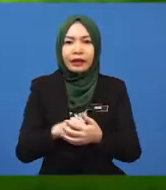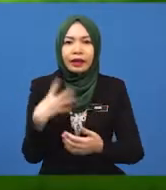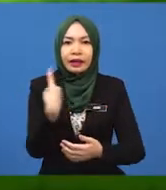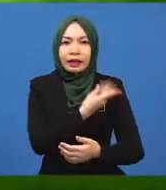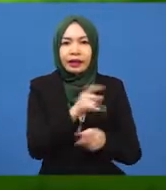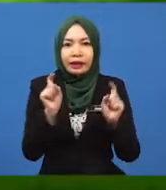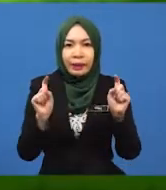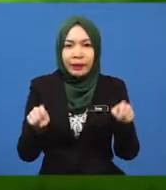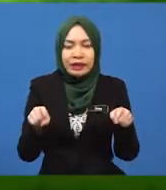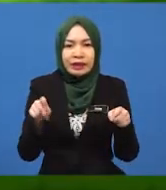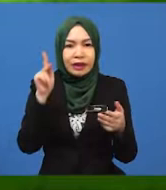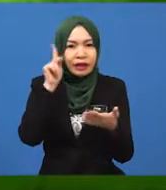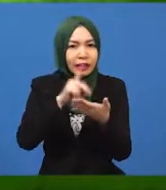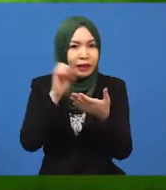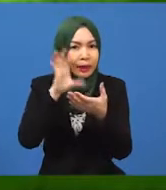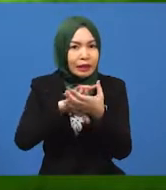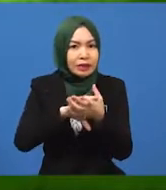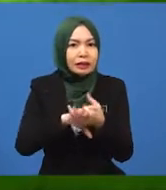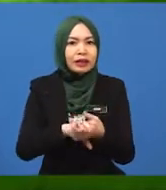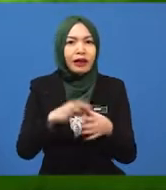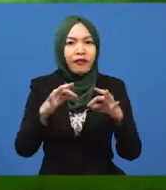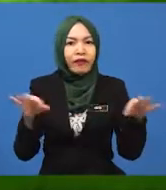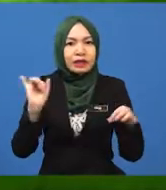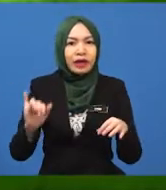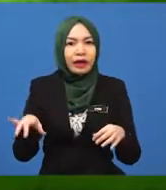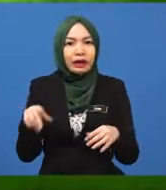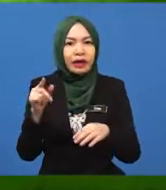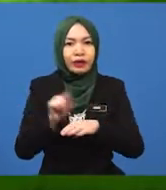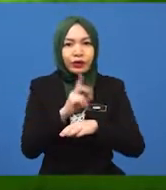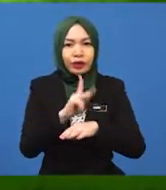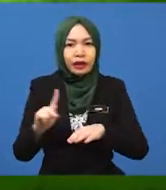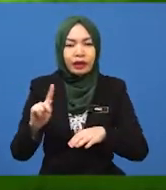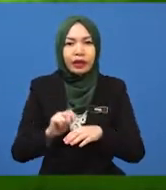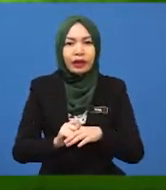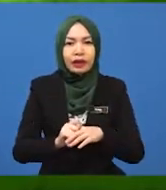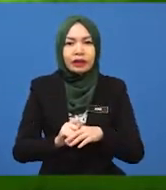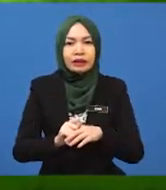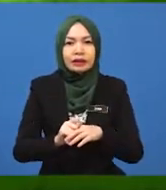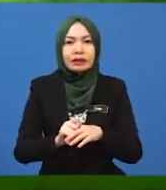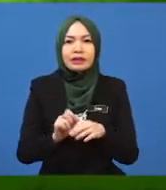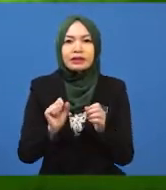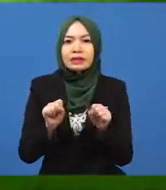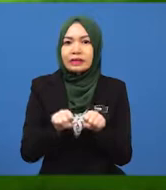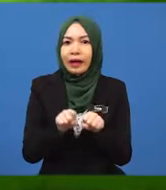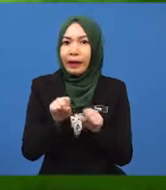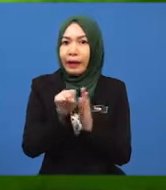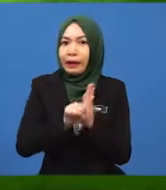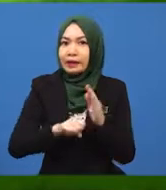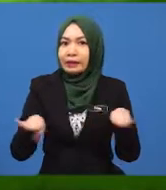kita mesti mengenal pasti frasa yang digunakan sebagai predikat.